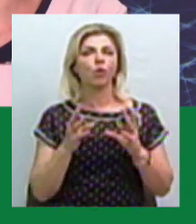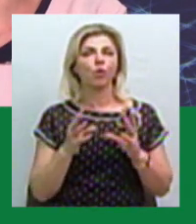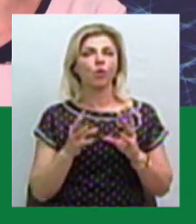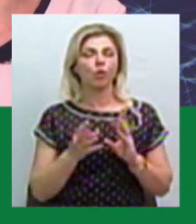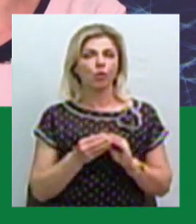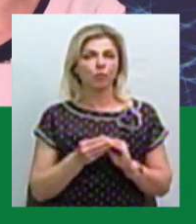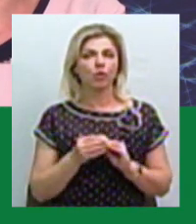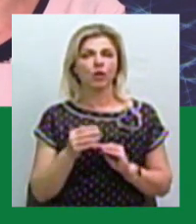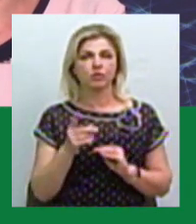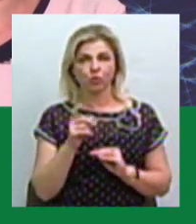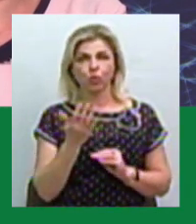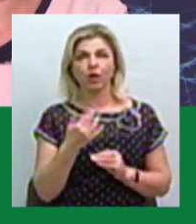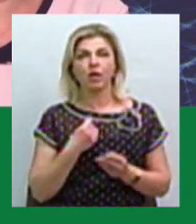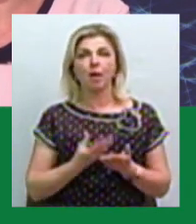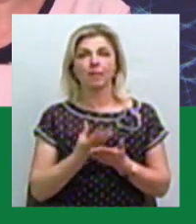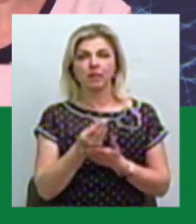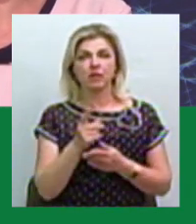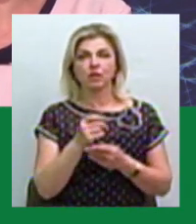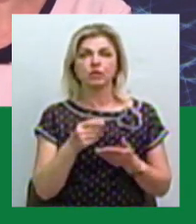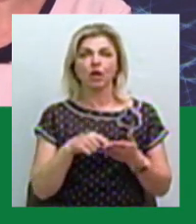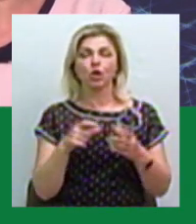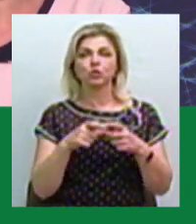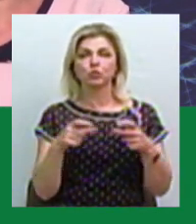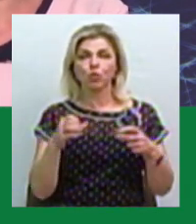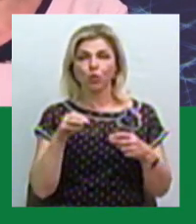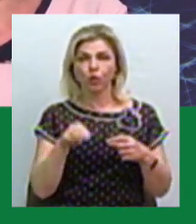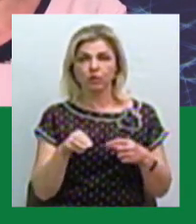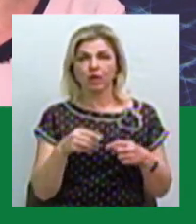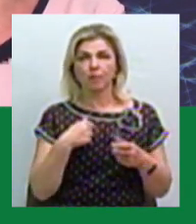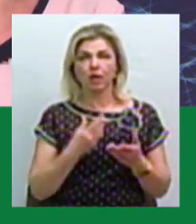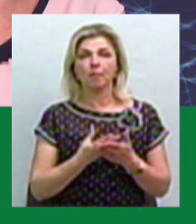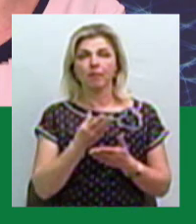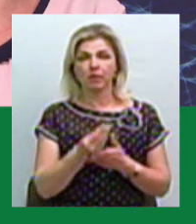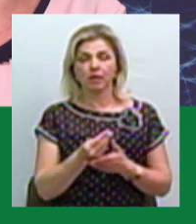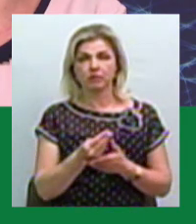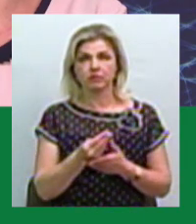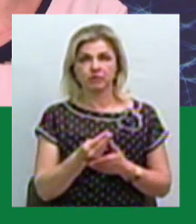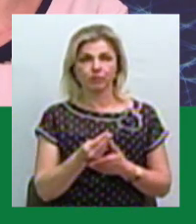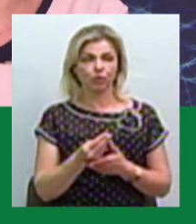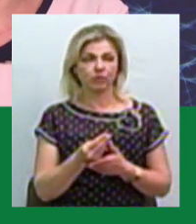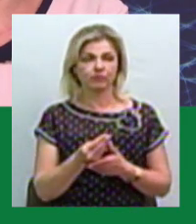сплачую по рахунку, ми сплачуємо постійно.